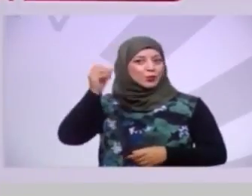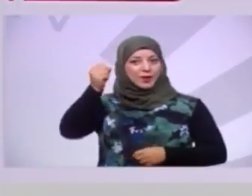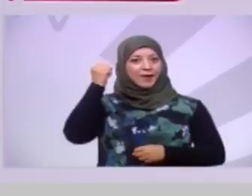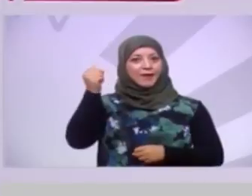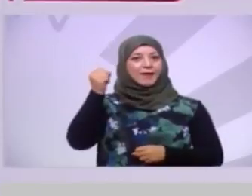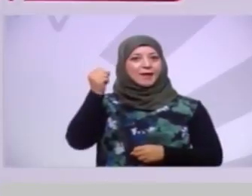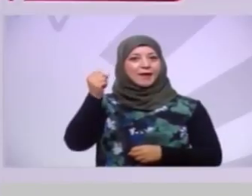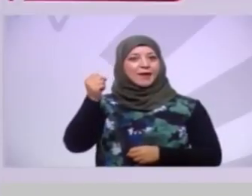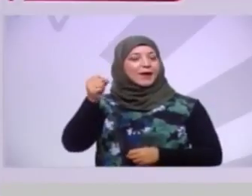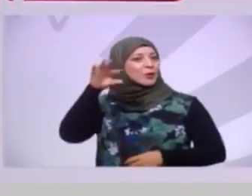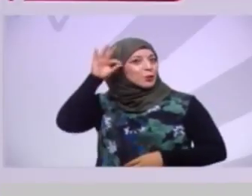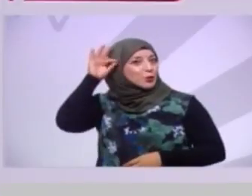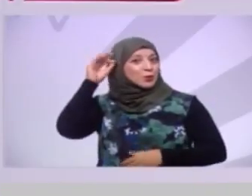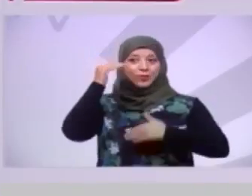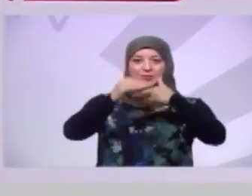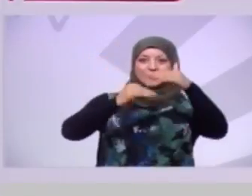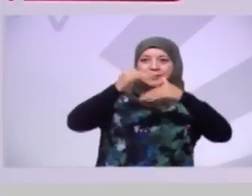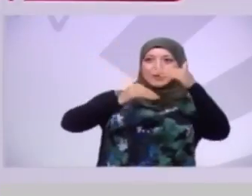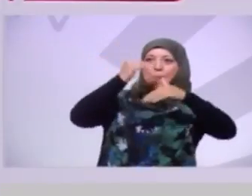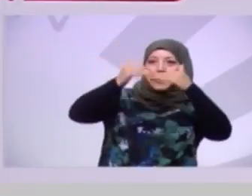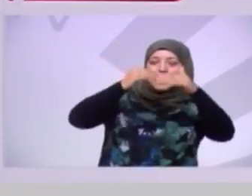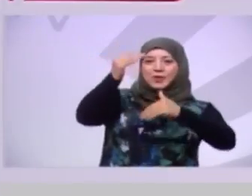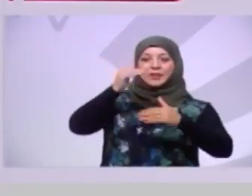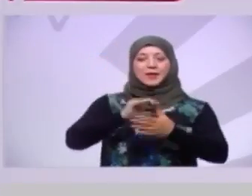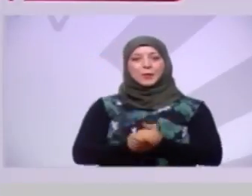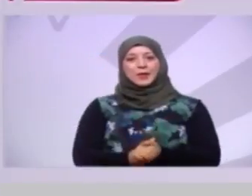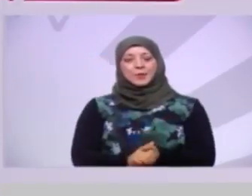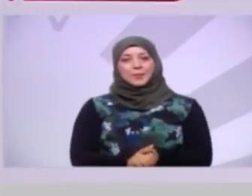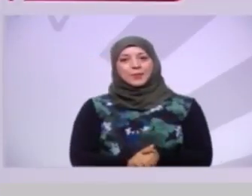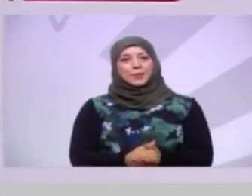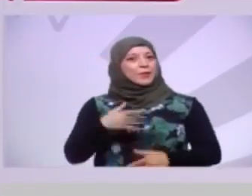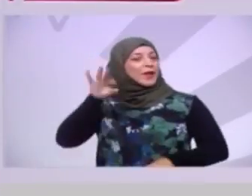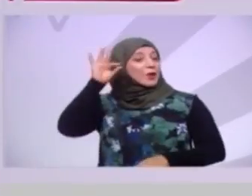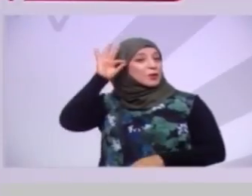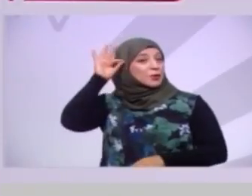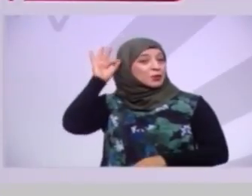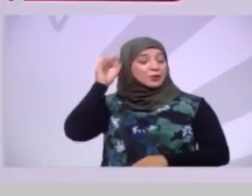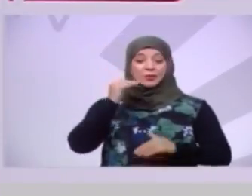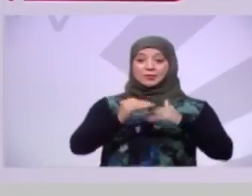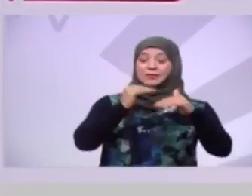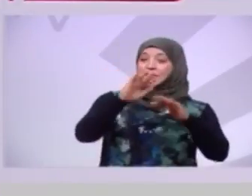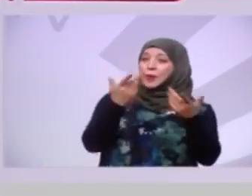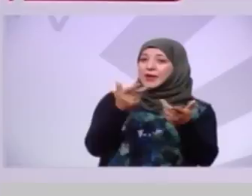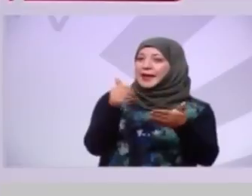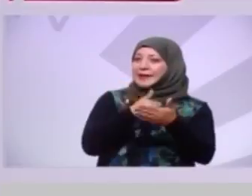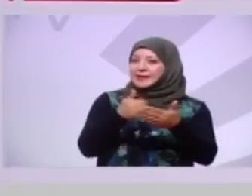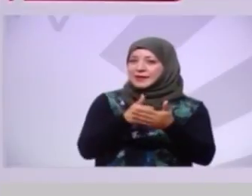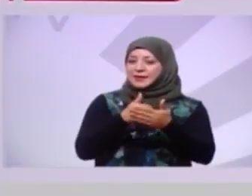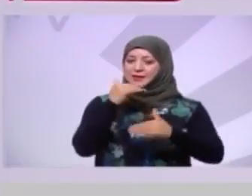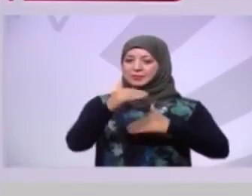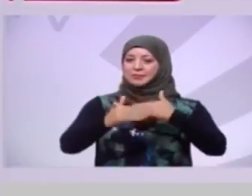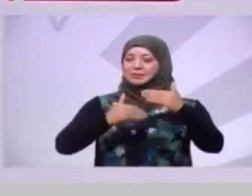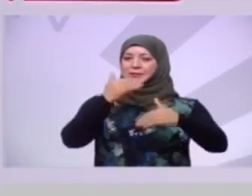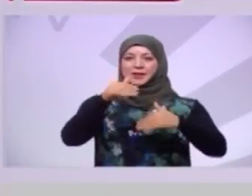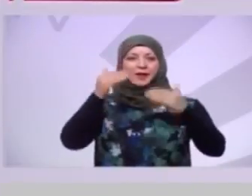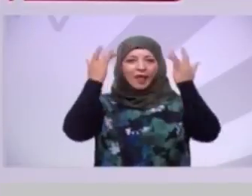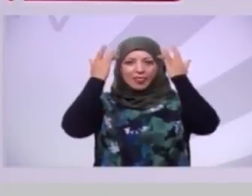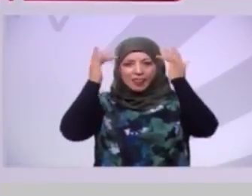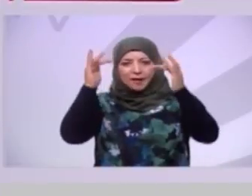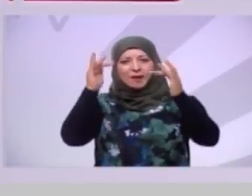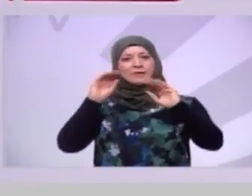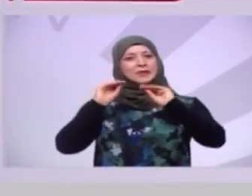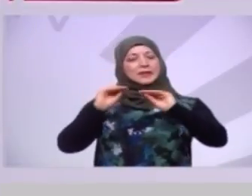الدوله المزدهره تونس الدوله المتطوره تونس الدوله المتطوره اقتصاديا متقدمه علميا وثقافيا